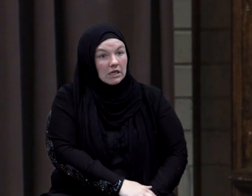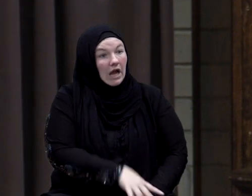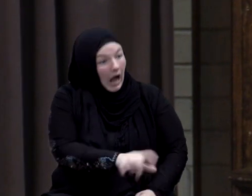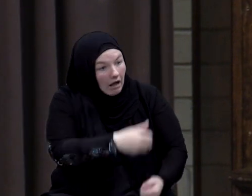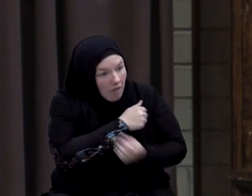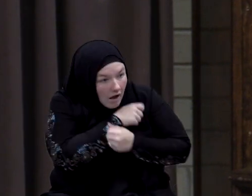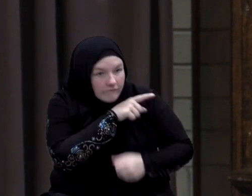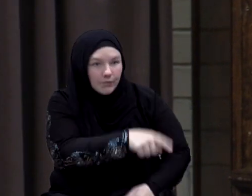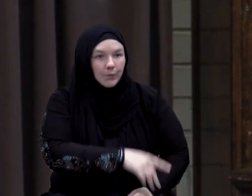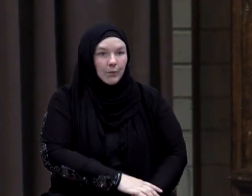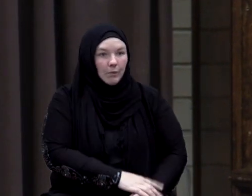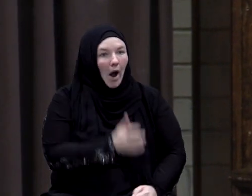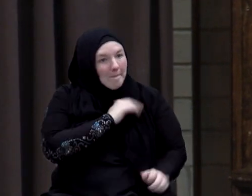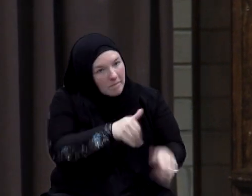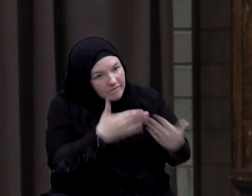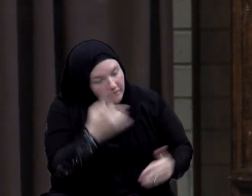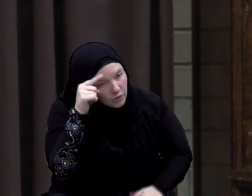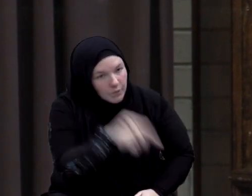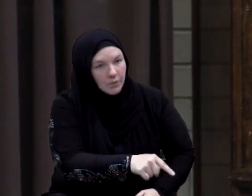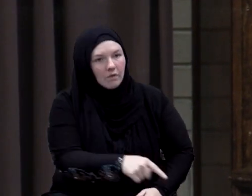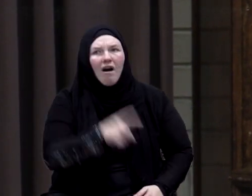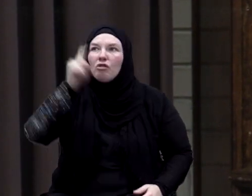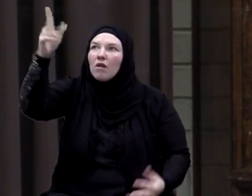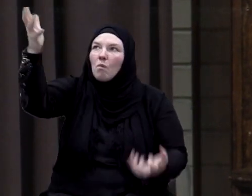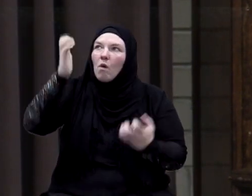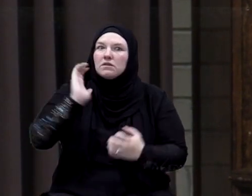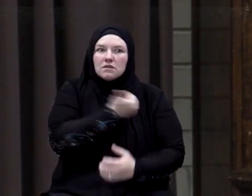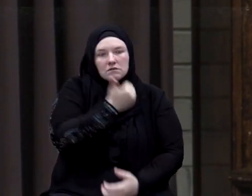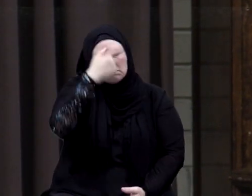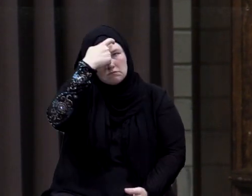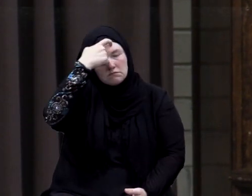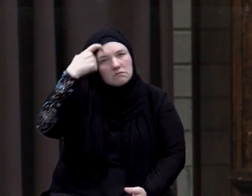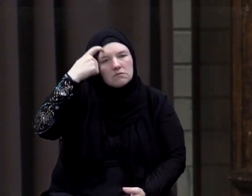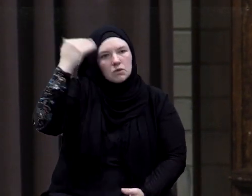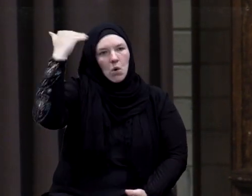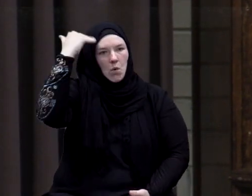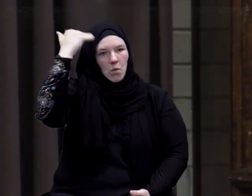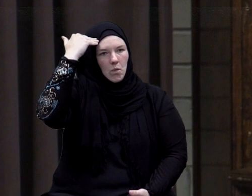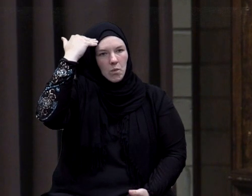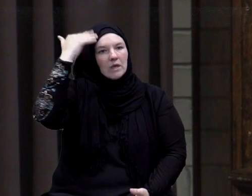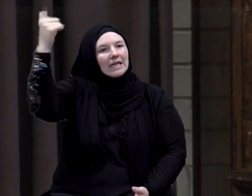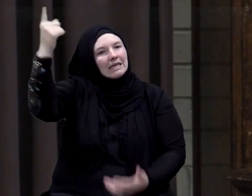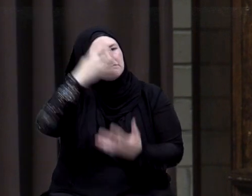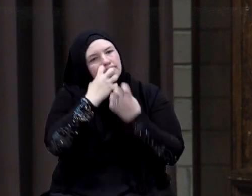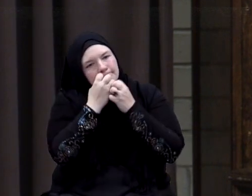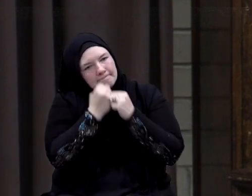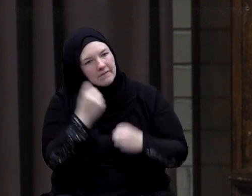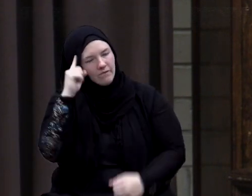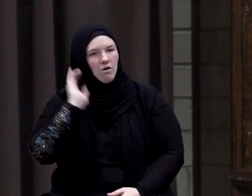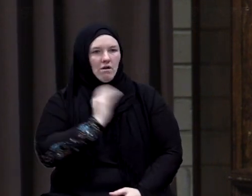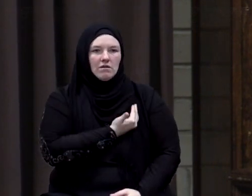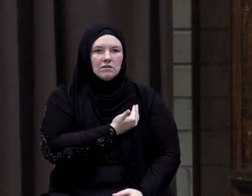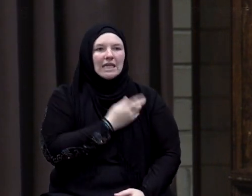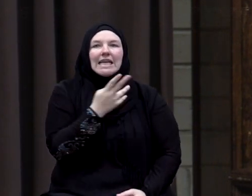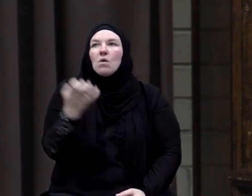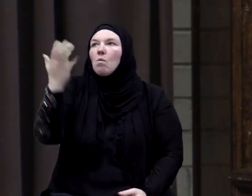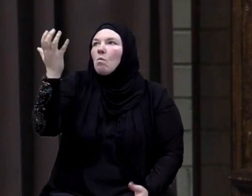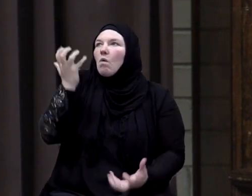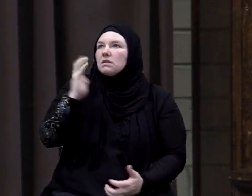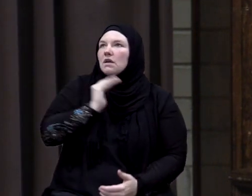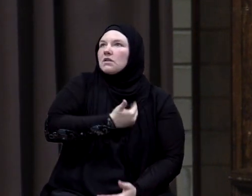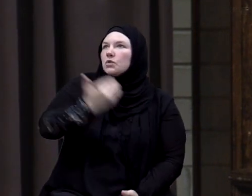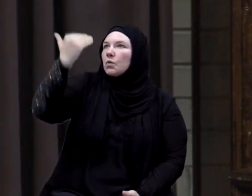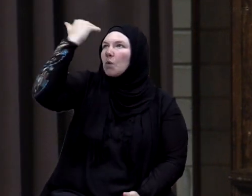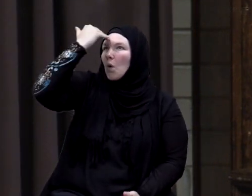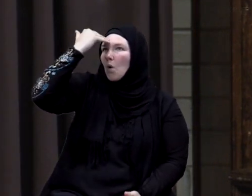Lord. He is the one who cares for us. وَهُوَ الَّذِي يَكْلَأُكُمْ بِاللَّيْلِ وَالنَّهَارِ